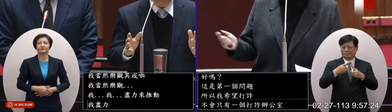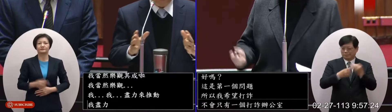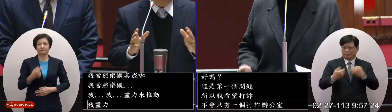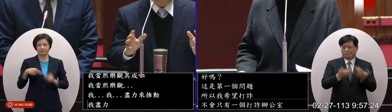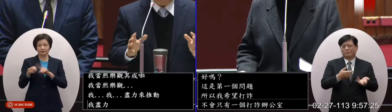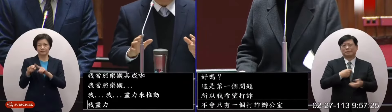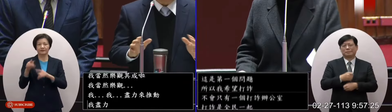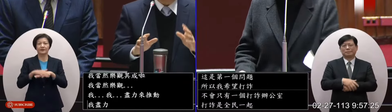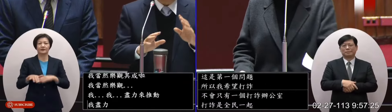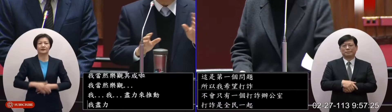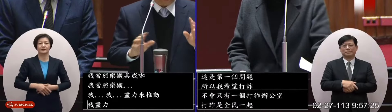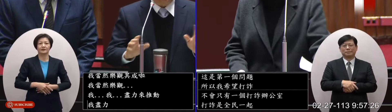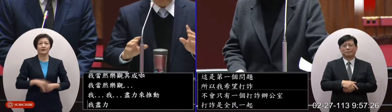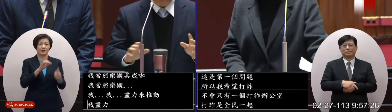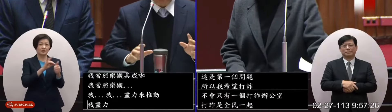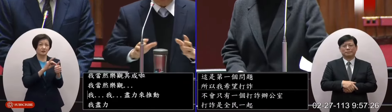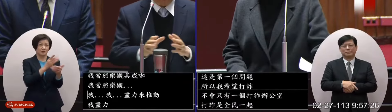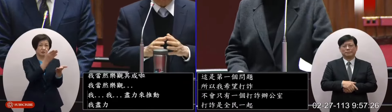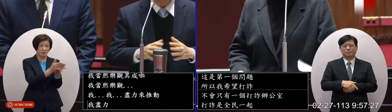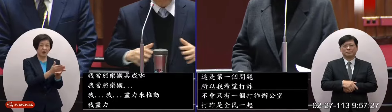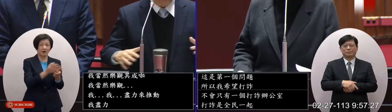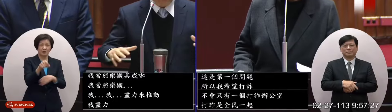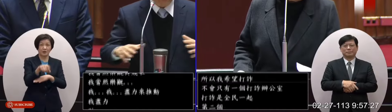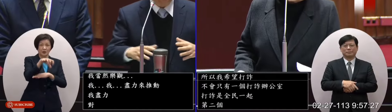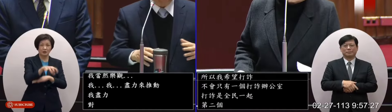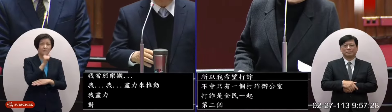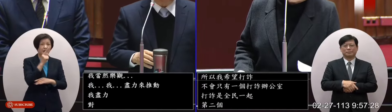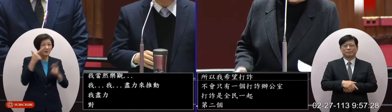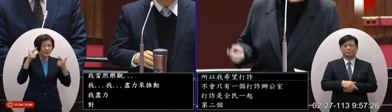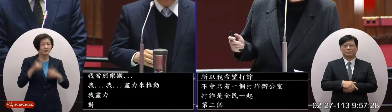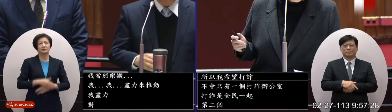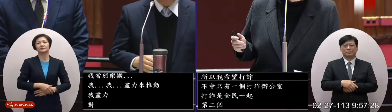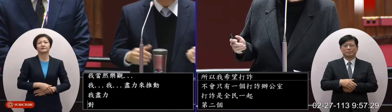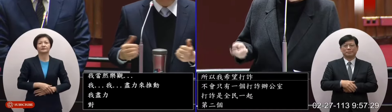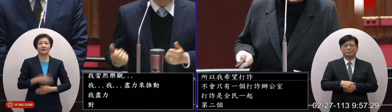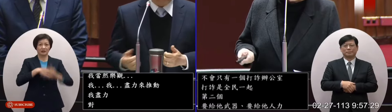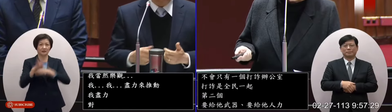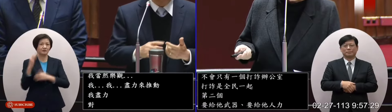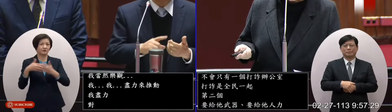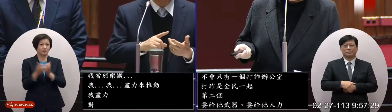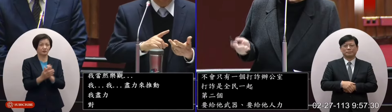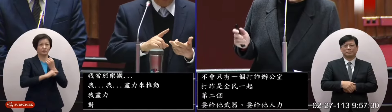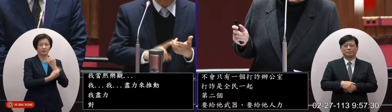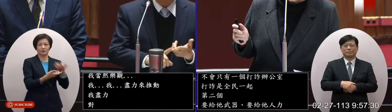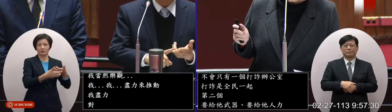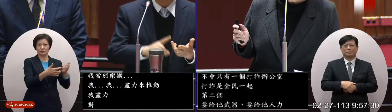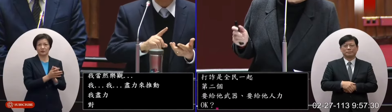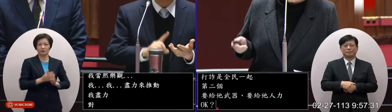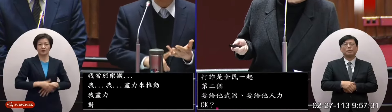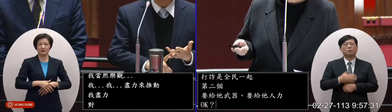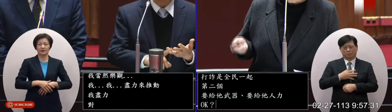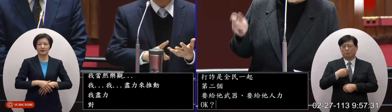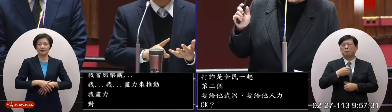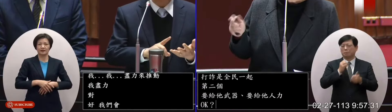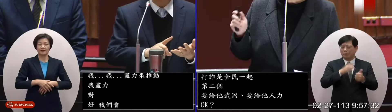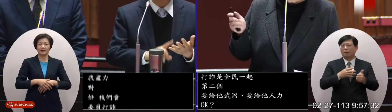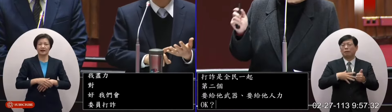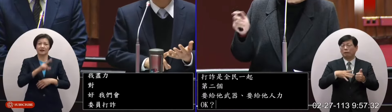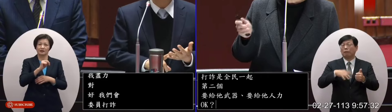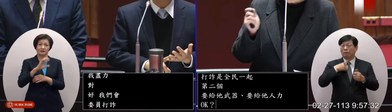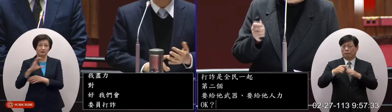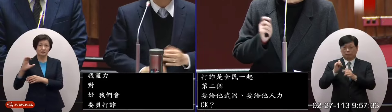委员，那个打诈不是只有打诈办公室，打诈办公室是 coordinate 内政部、法务部通传。 对，我要说的是，